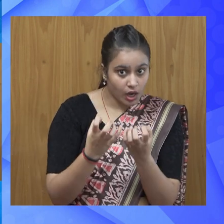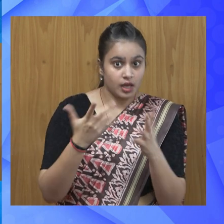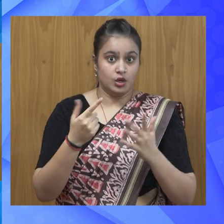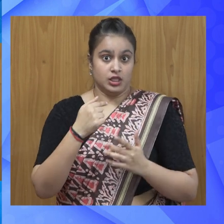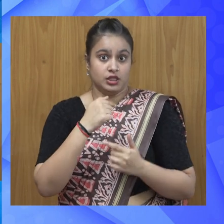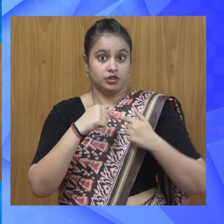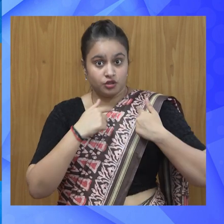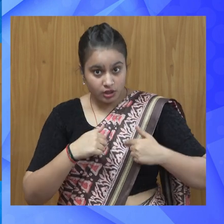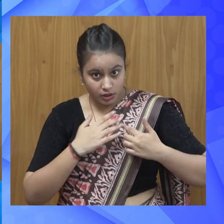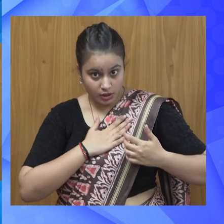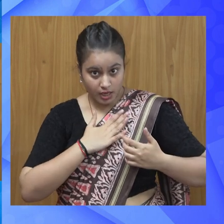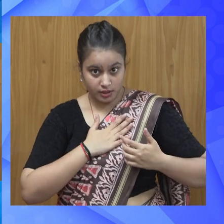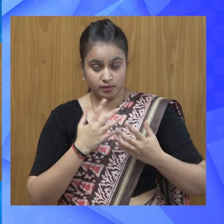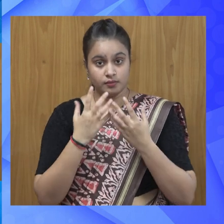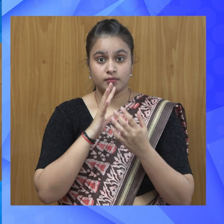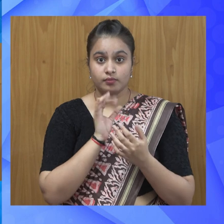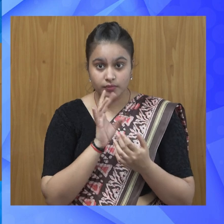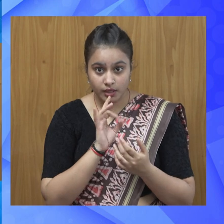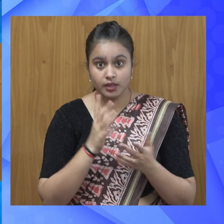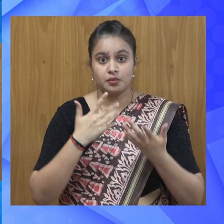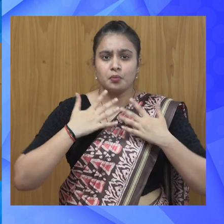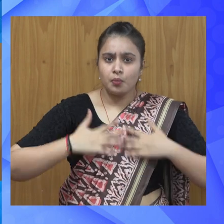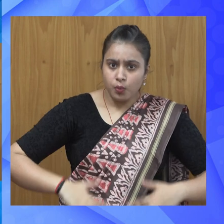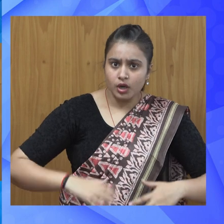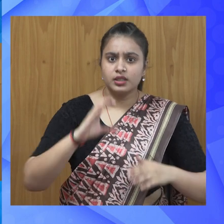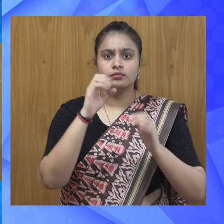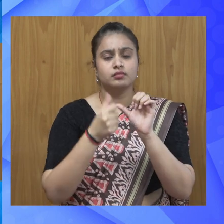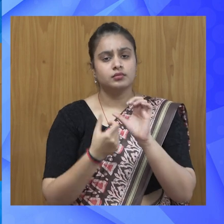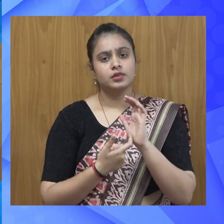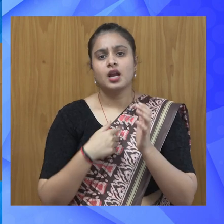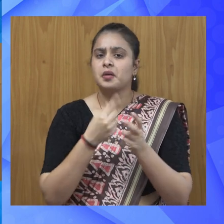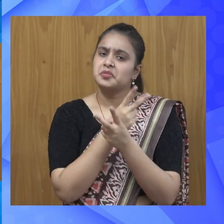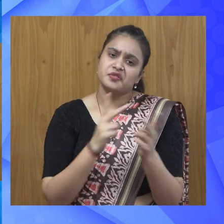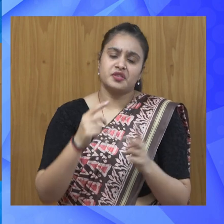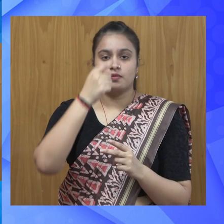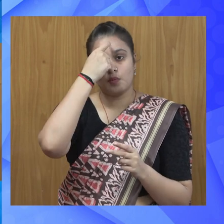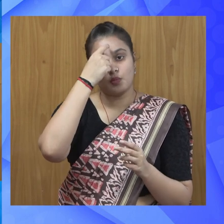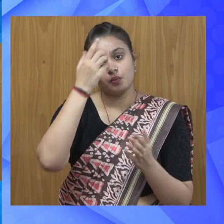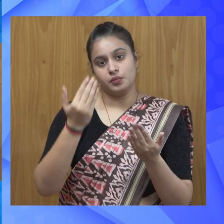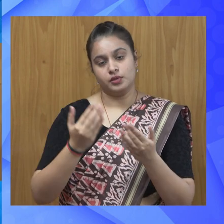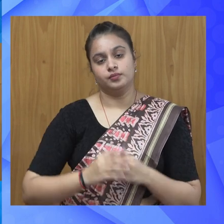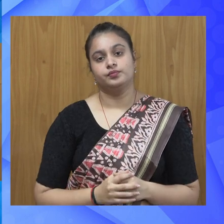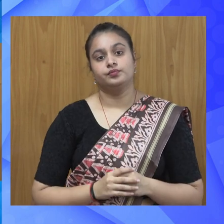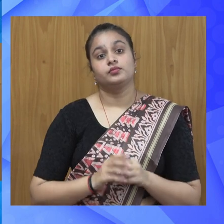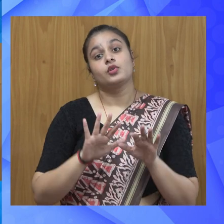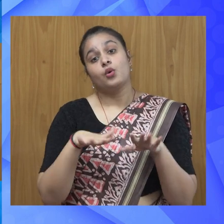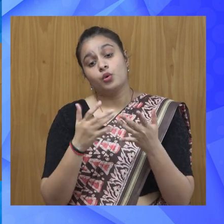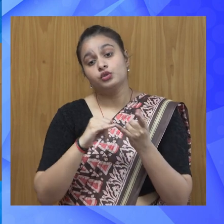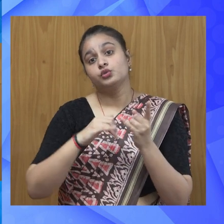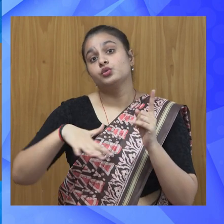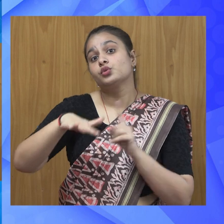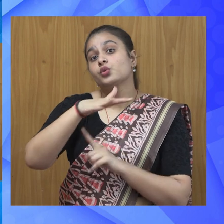में पेन होना, बॉडी एब्डोमेन क्रैम्प्स होना, पेट में दर्द होना, ये भी सब सिम्टम हो सकते हैं एंजाइटी के। और सोशल सिम्टम